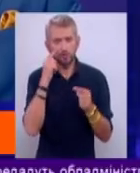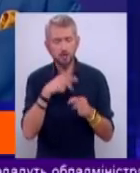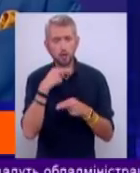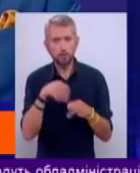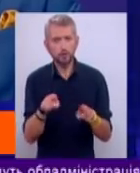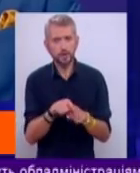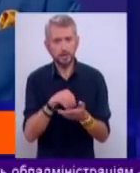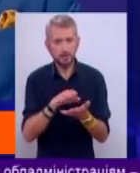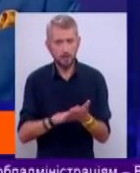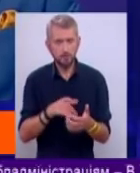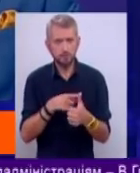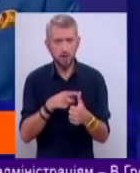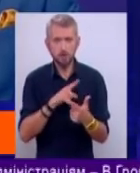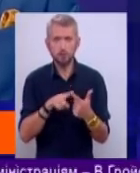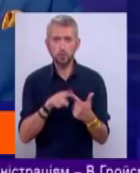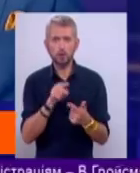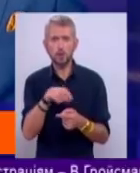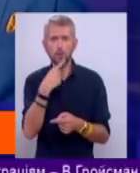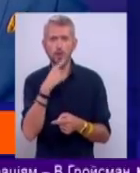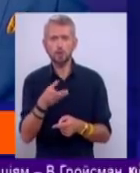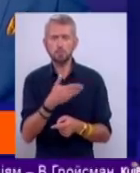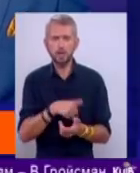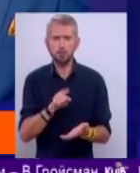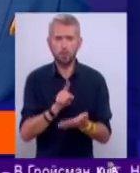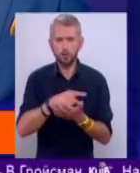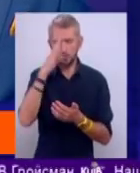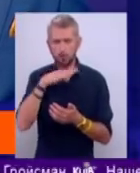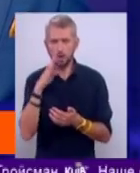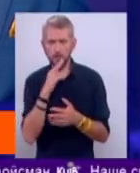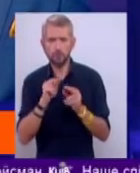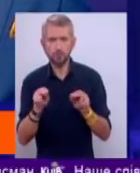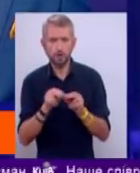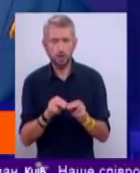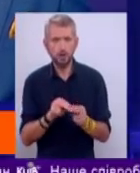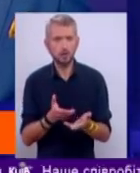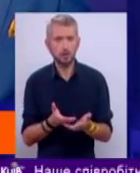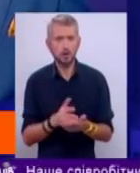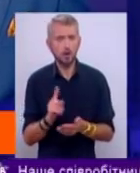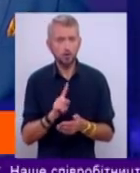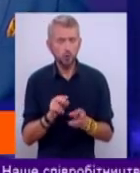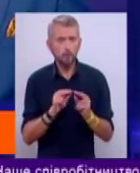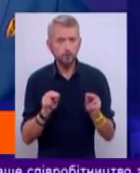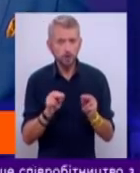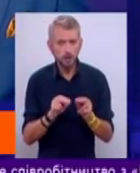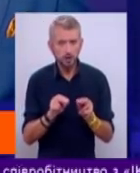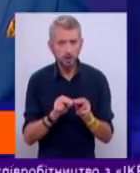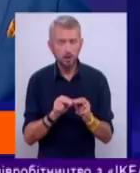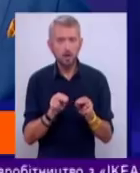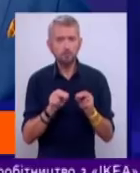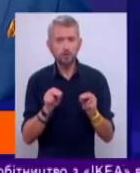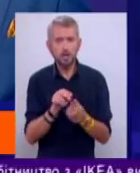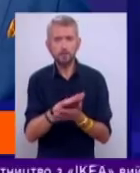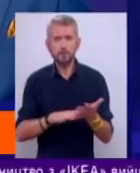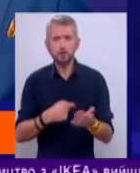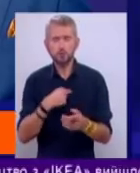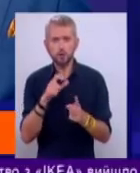такі записи? Це перше. А друге, ви говорите, що ми не повинні батьки, там вчителі. Я що вчителі? Вчителі, вибачте, мене